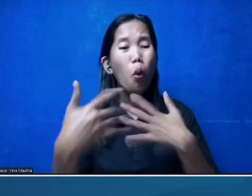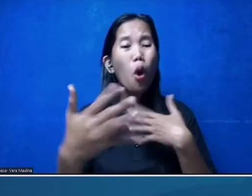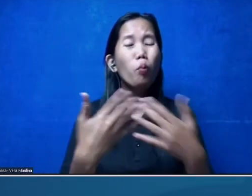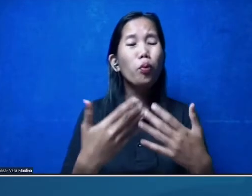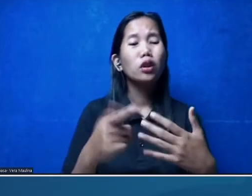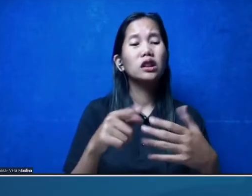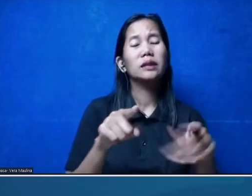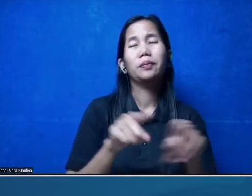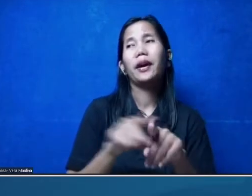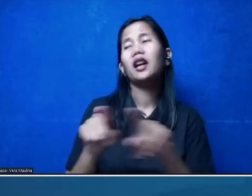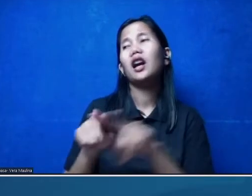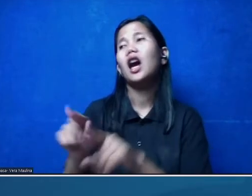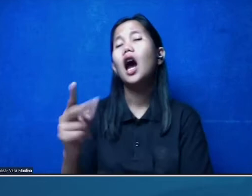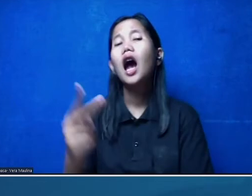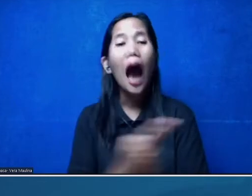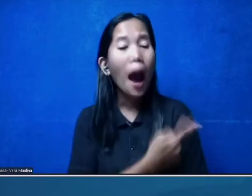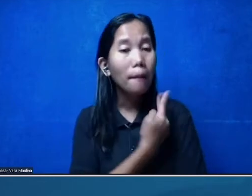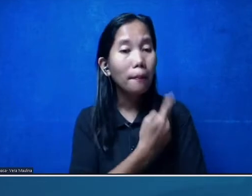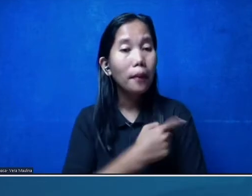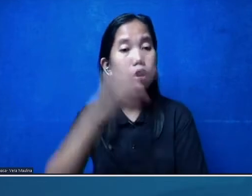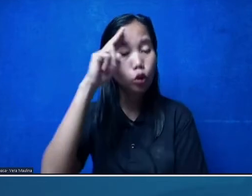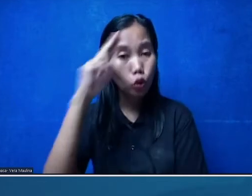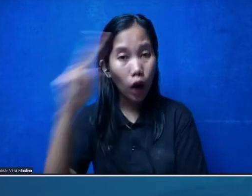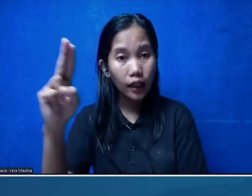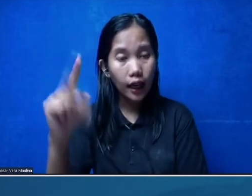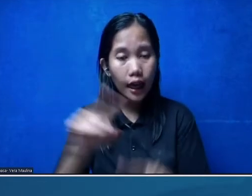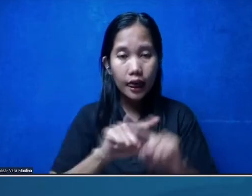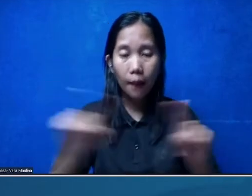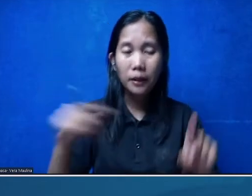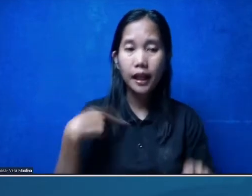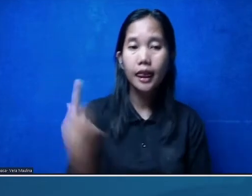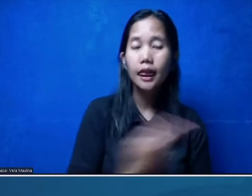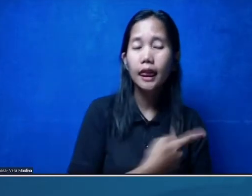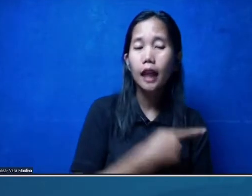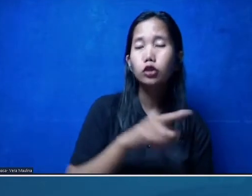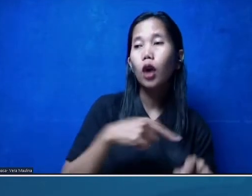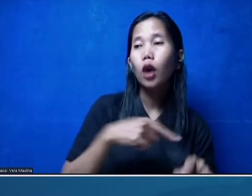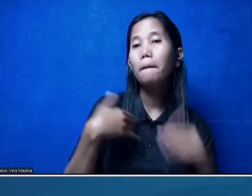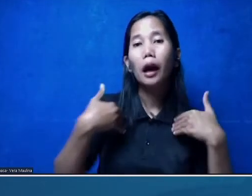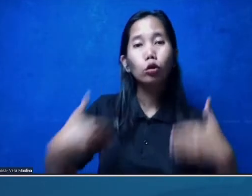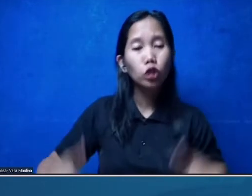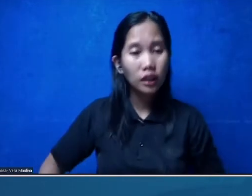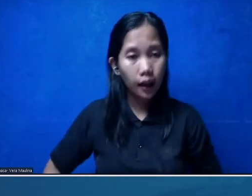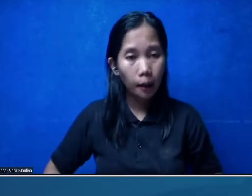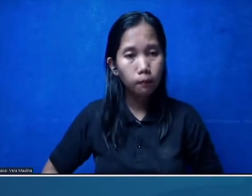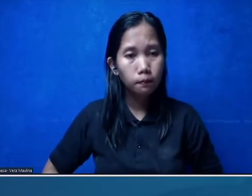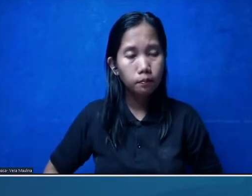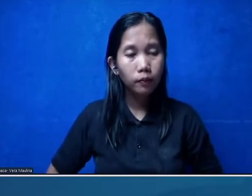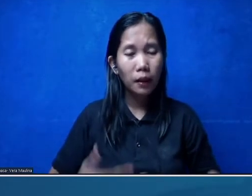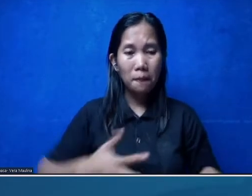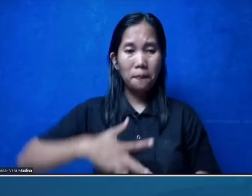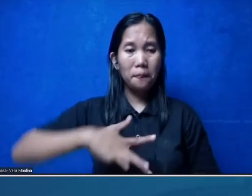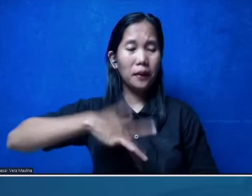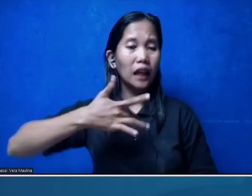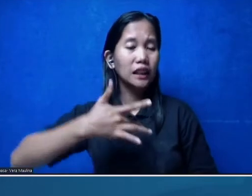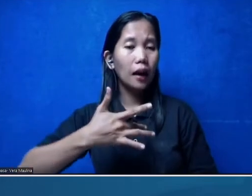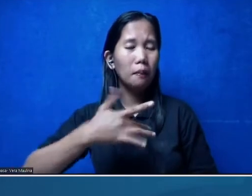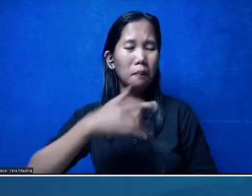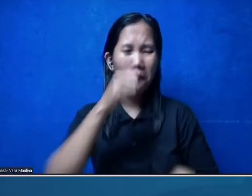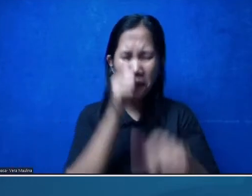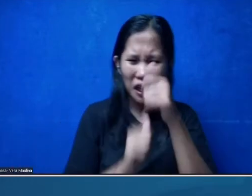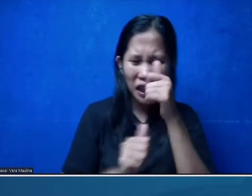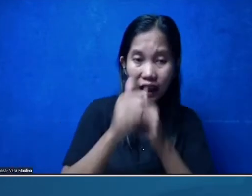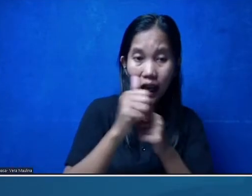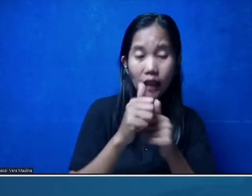yang merasakan arti penderitaan yang sebenarnya berpisah dengan orang yang kita kasih Dan inilah yang terjadi